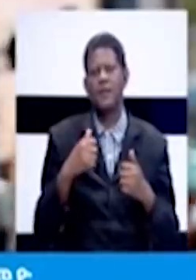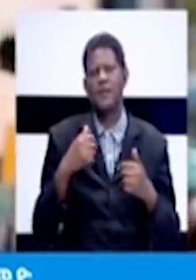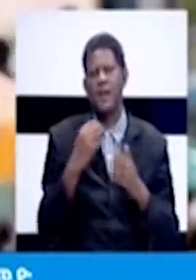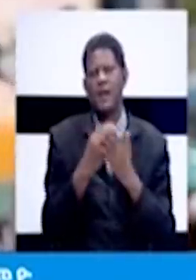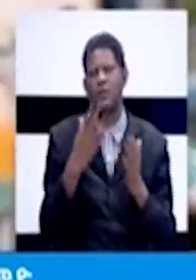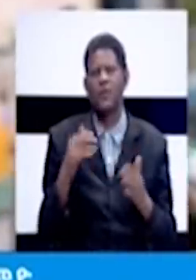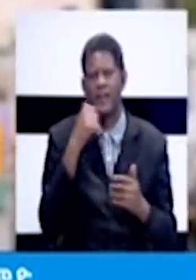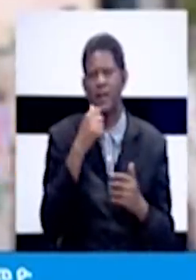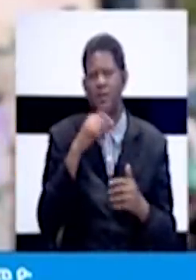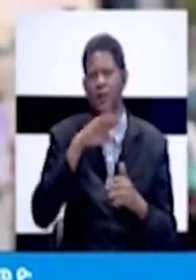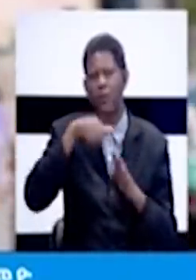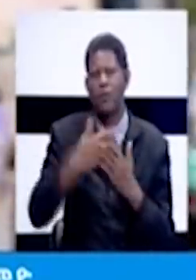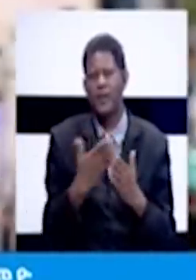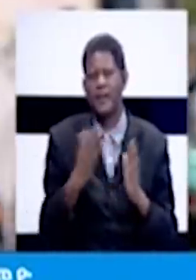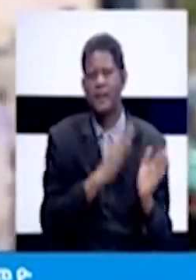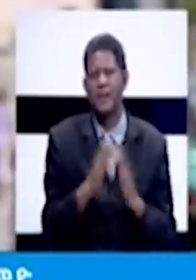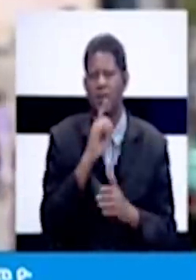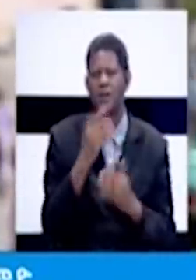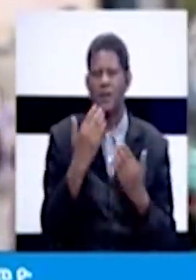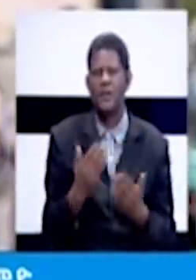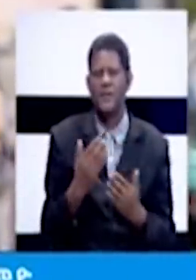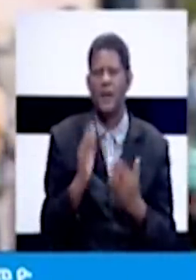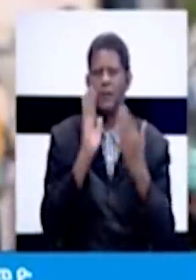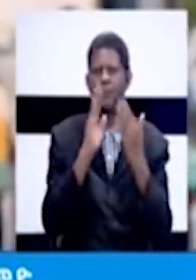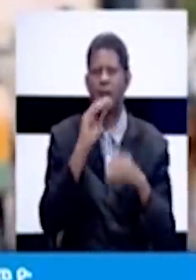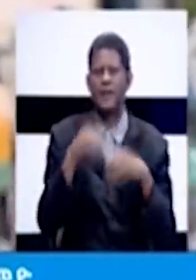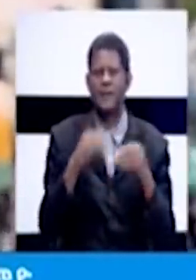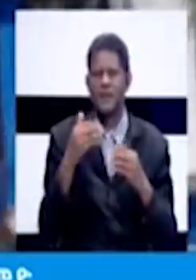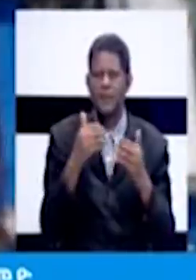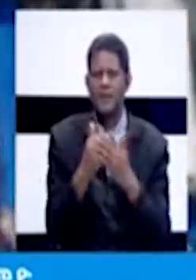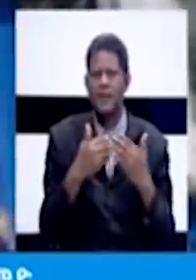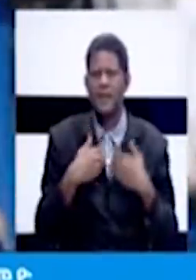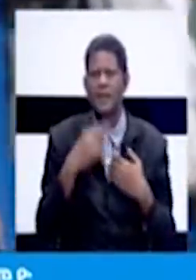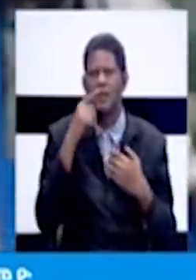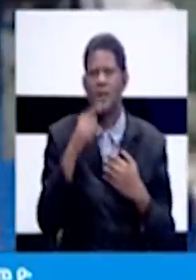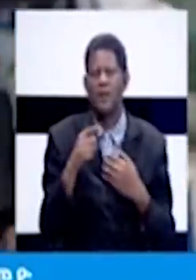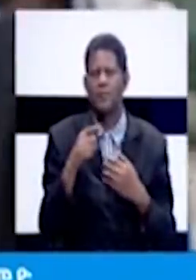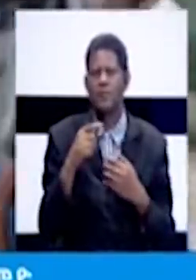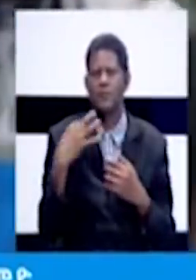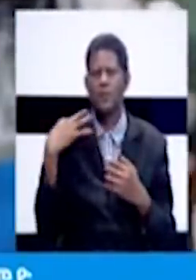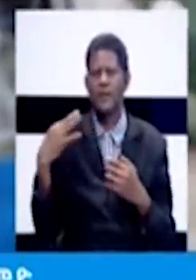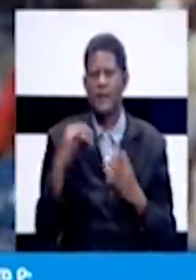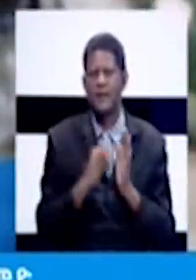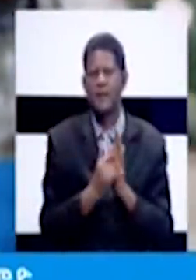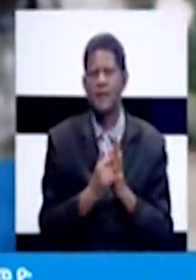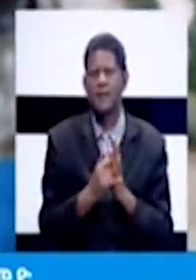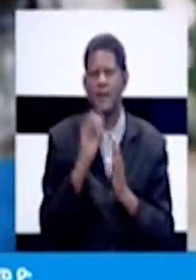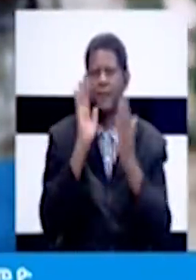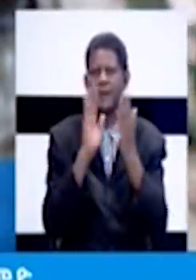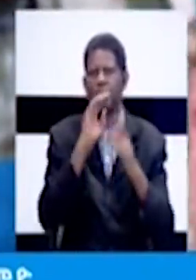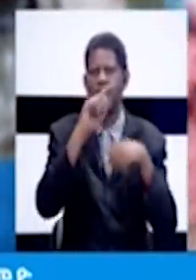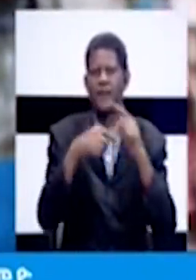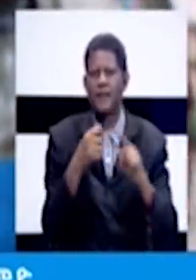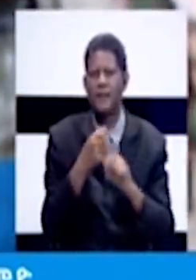سيخون بخل نغر زوجي بخزي دا گنبار لقساس لنا وصحلنا خمول كي دما خمول كي لافت گنبار خيدن